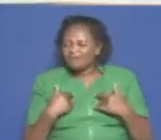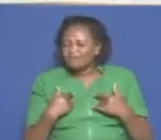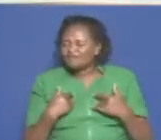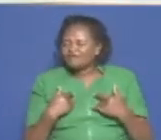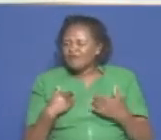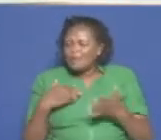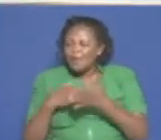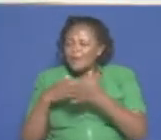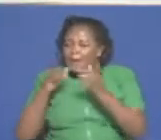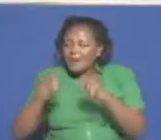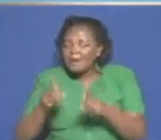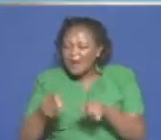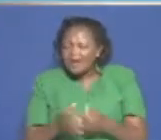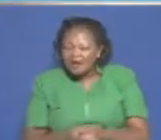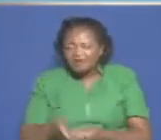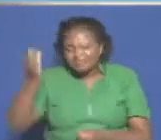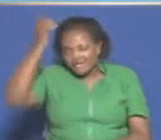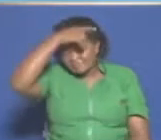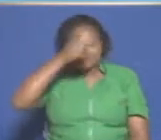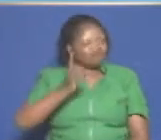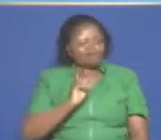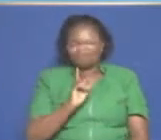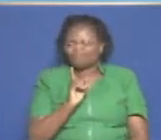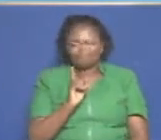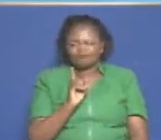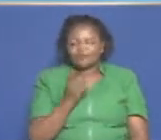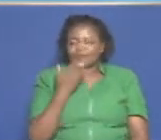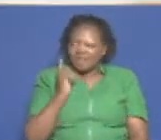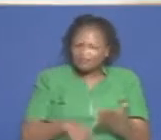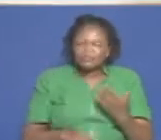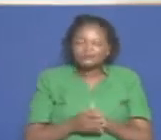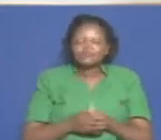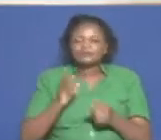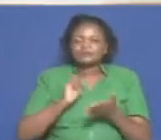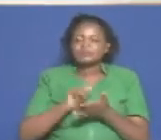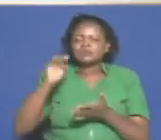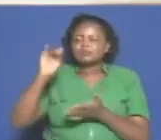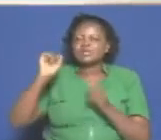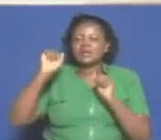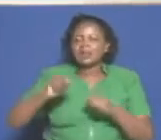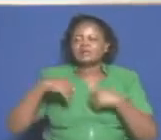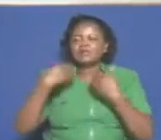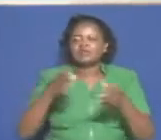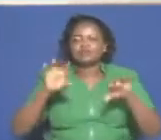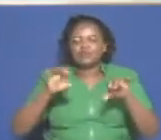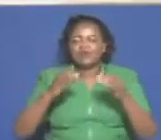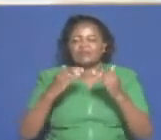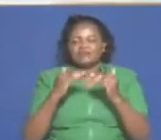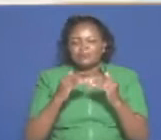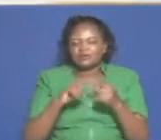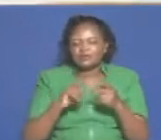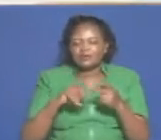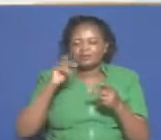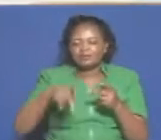vikwazo za degree, ningependa weke levels in that MCA anaweza pewa pengine mpaka diploma level, na MP then